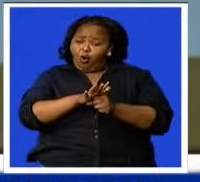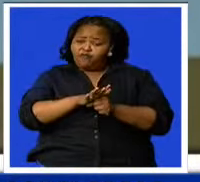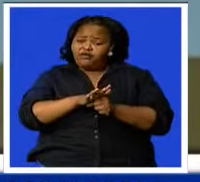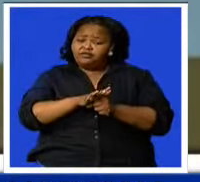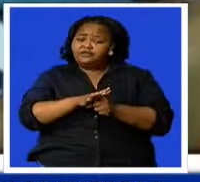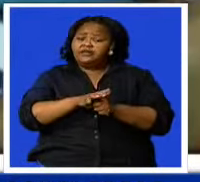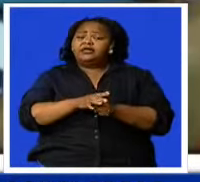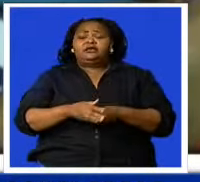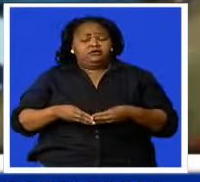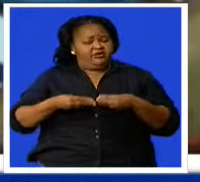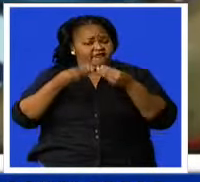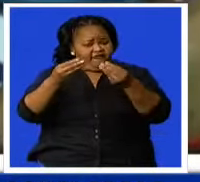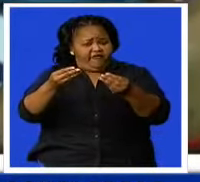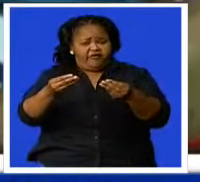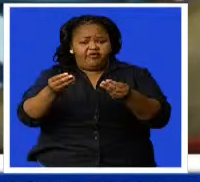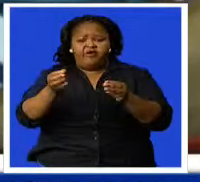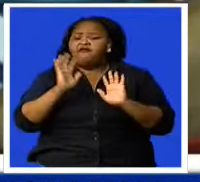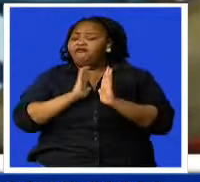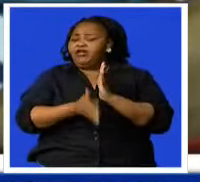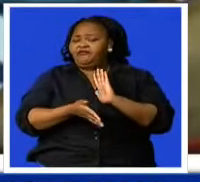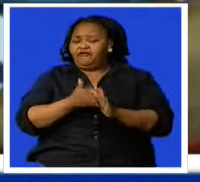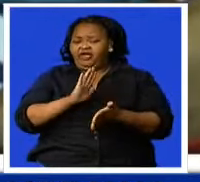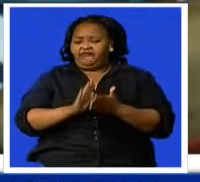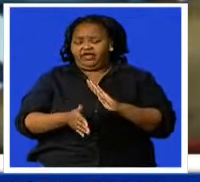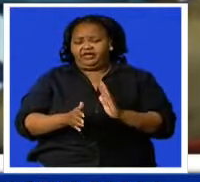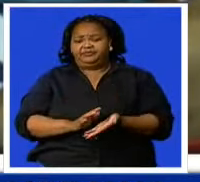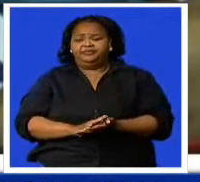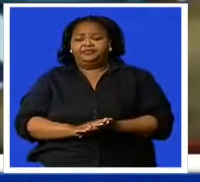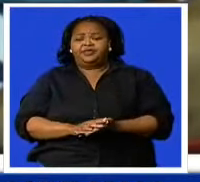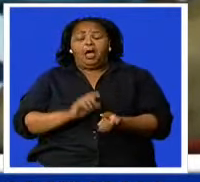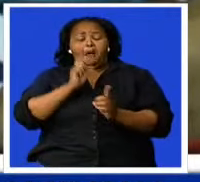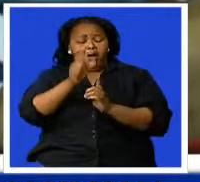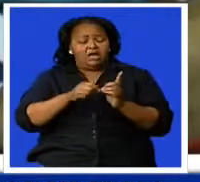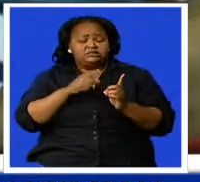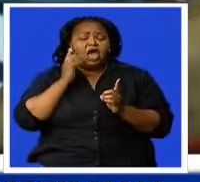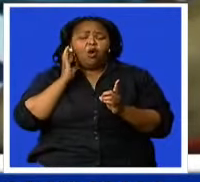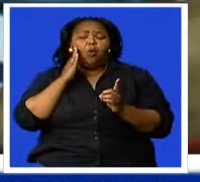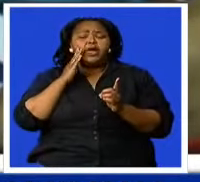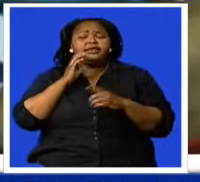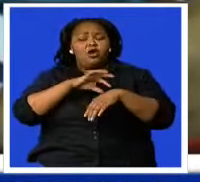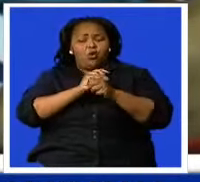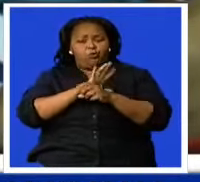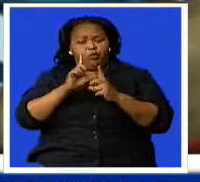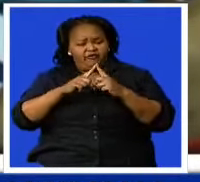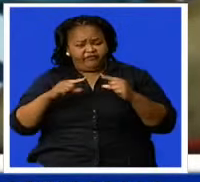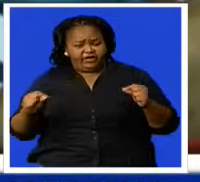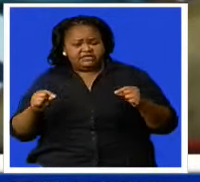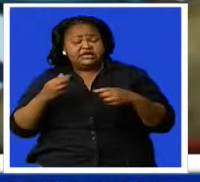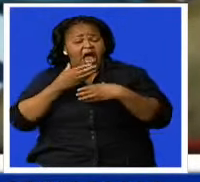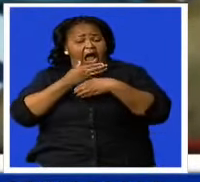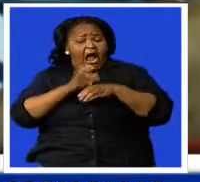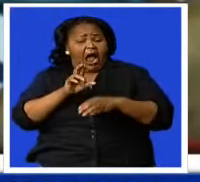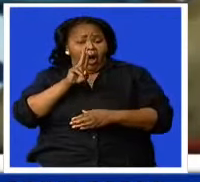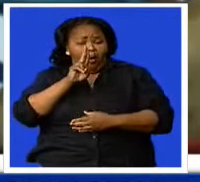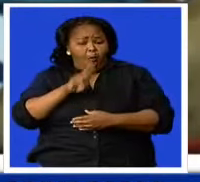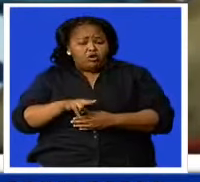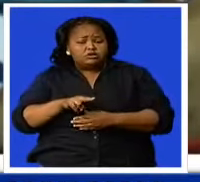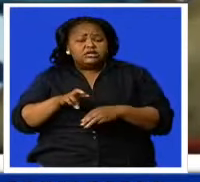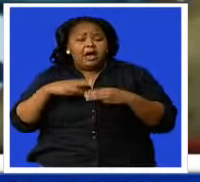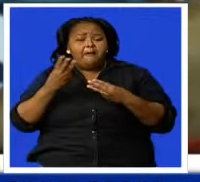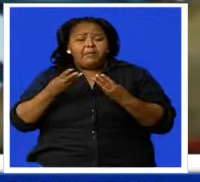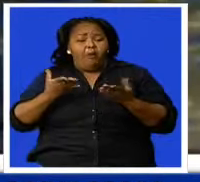able to deliver. Gininza uthi nakwendlula umkhuhlane iCOVID-19 live libuke ukuthi litawanza linani